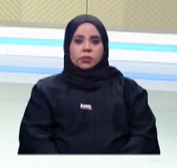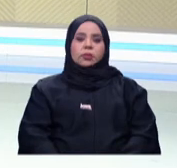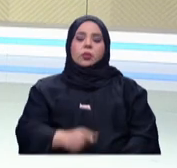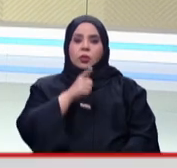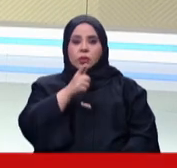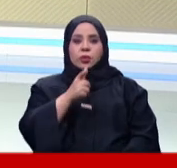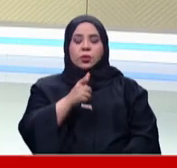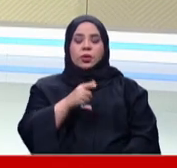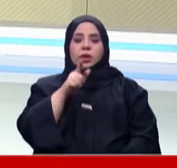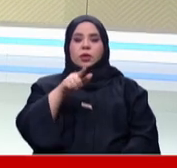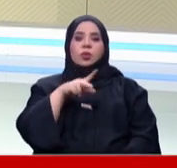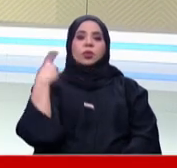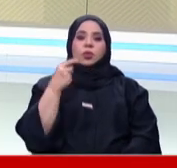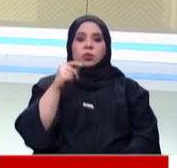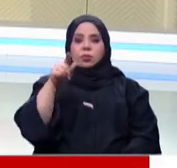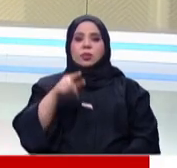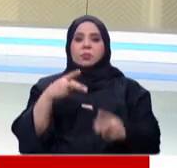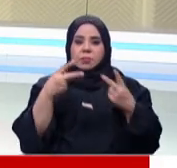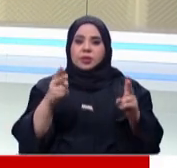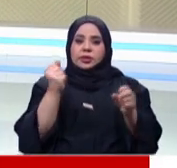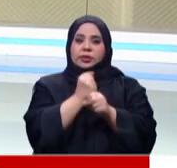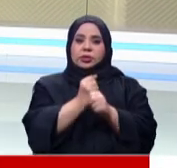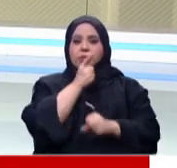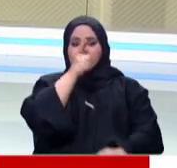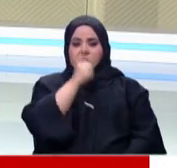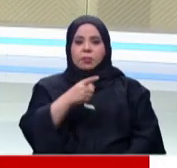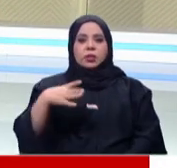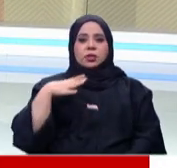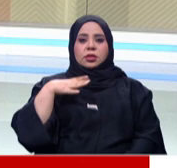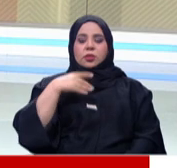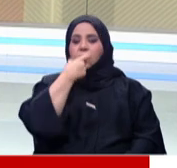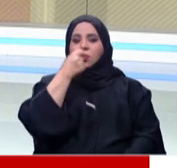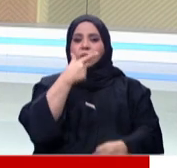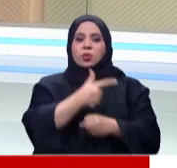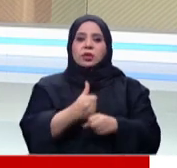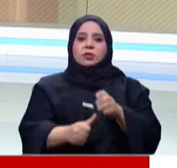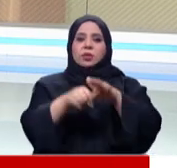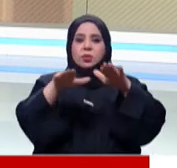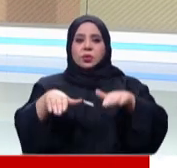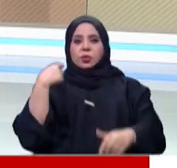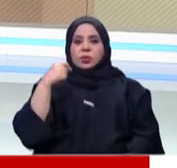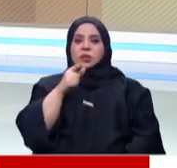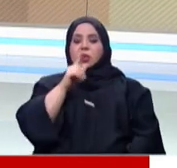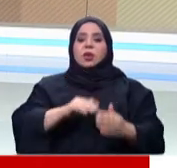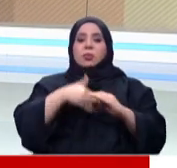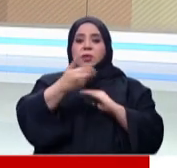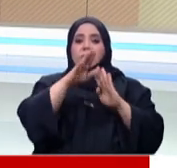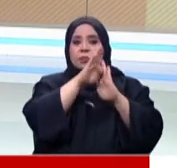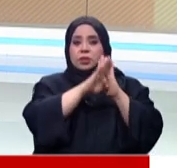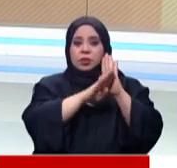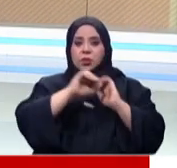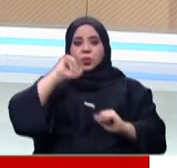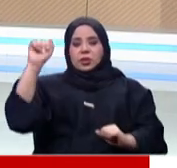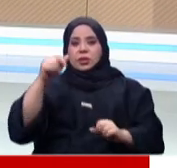تباشر الجهات المعنية العمل على تنفيذ توجيهات صاحب السمو الملكي ولي العهد رئيس مجلس الوزراء فيما يتعلق